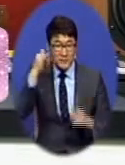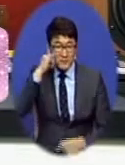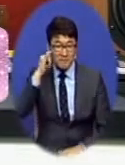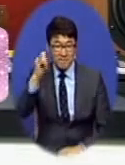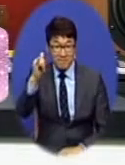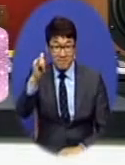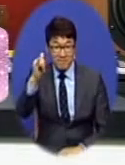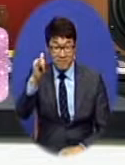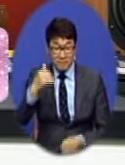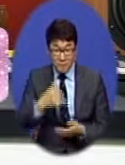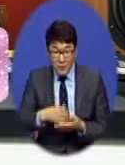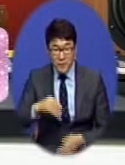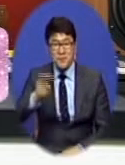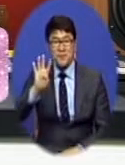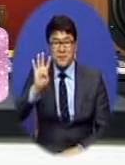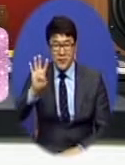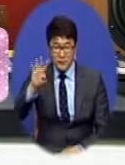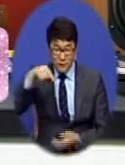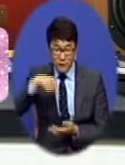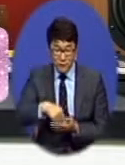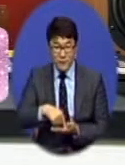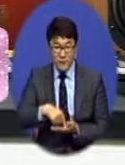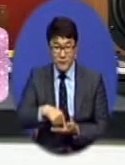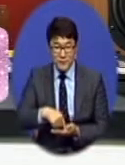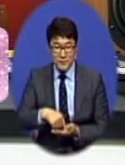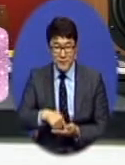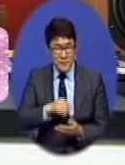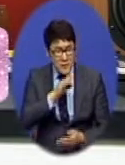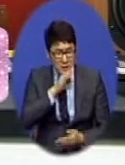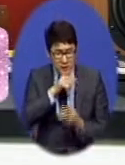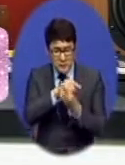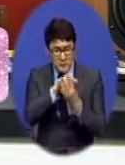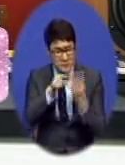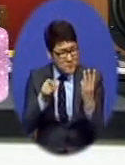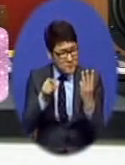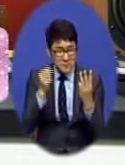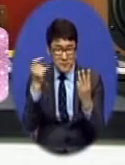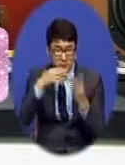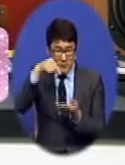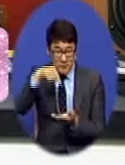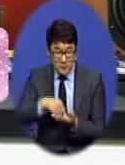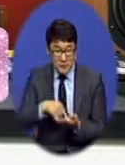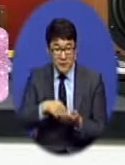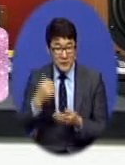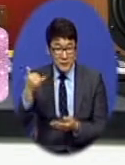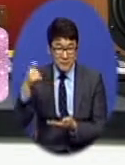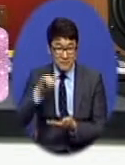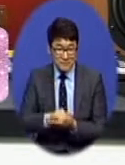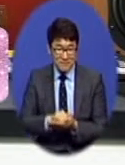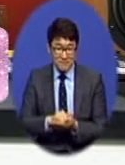060-608-1004번으로 들어오셔서 네? 퀴즈 참여 4번을 누르시고 그렇죠. 정답이다 생각하는 번호를 꾹 누르시고